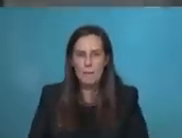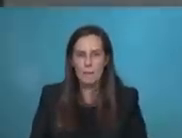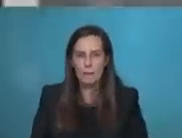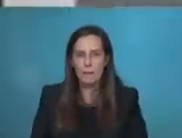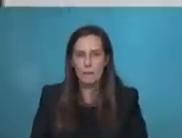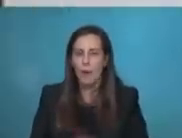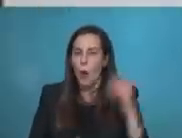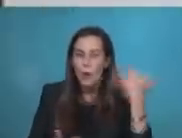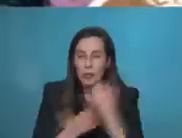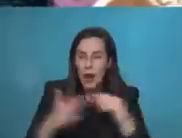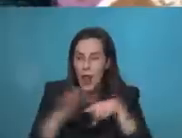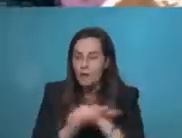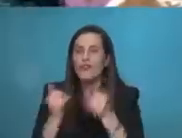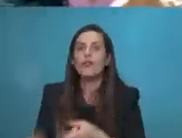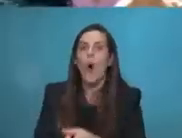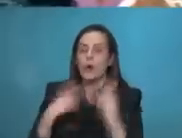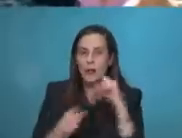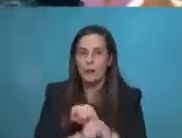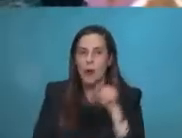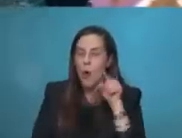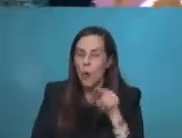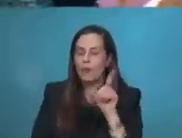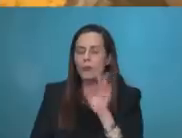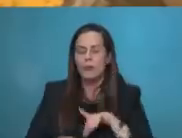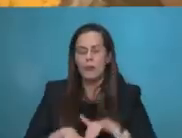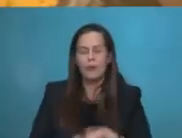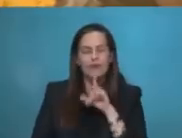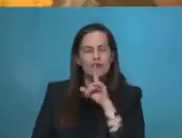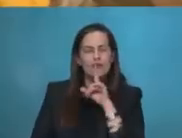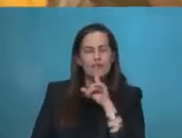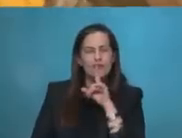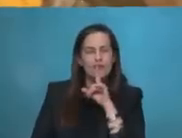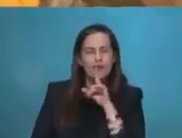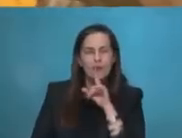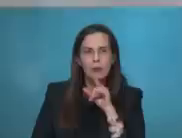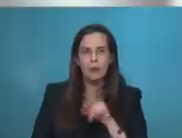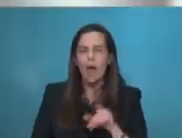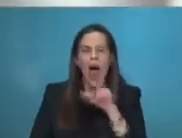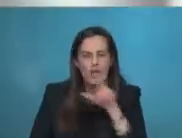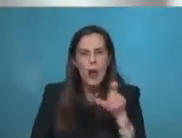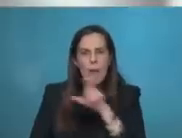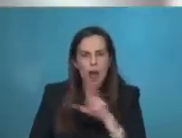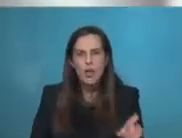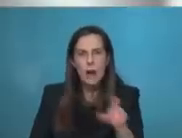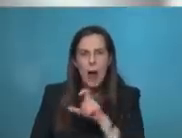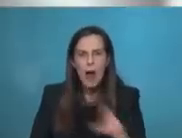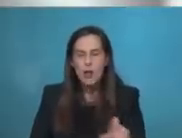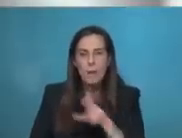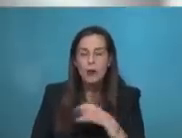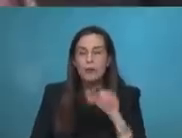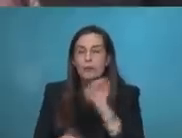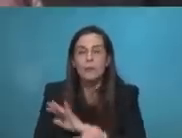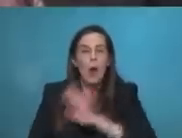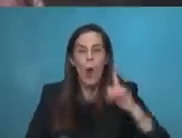he's headed now. El Chapo האזין בשקט להכרעת הדין, אשם בכל הסעיפים. פניו כעת למאסר עולם בארצות